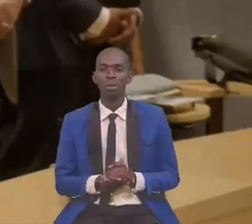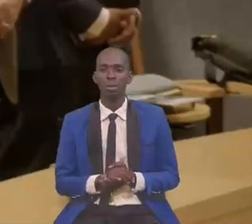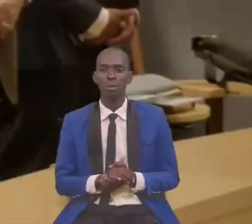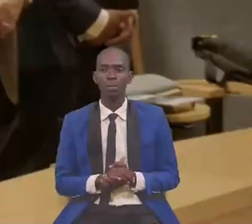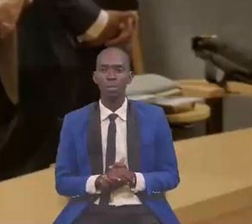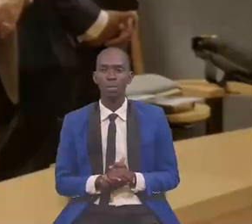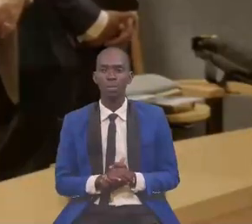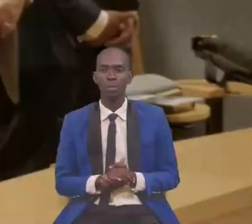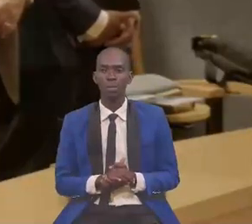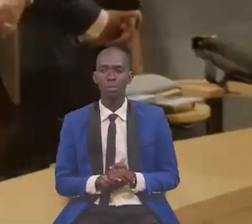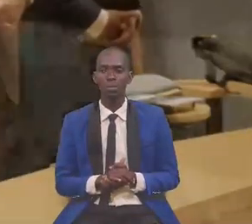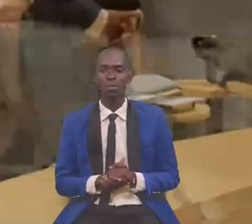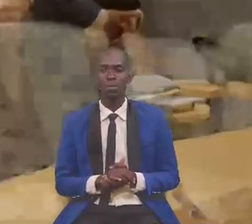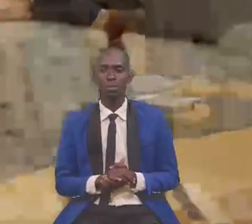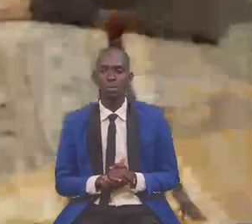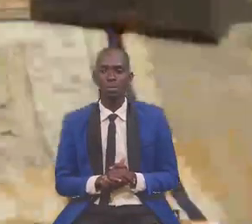Fervent.